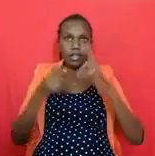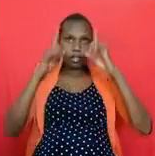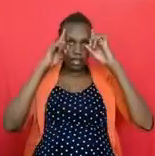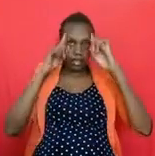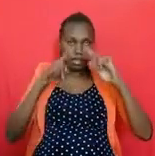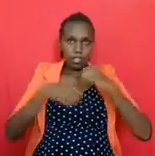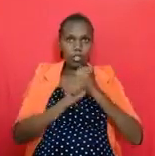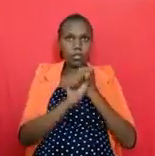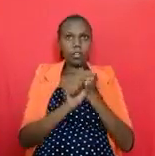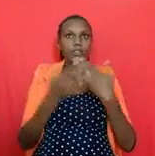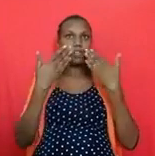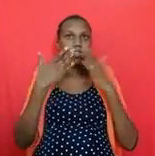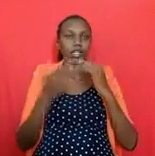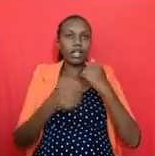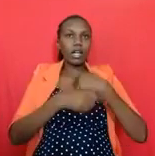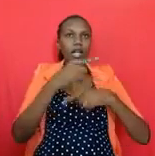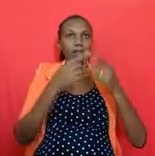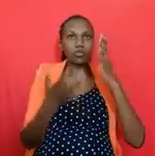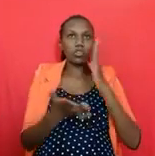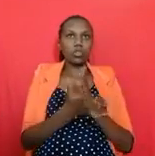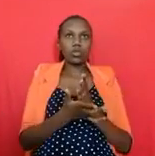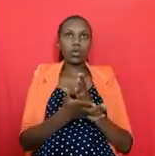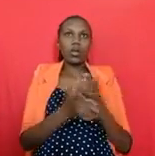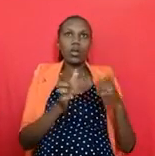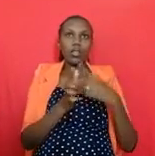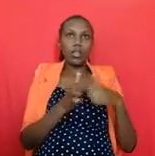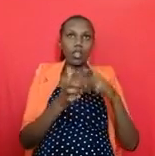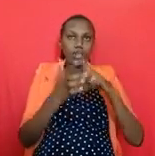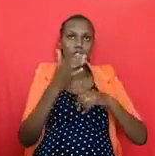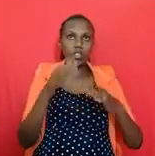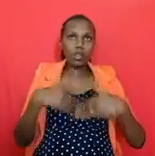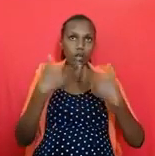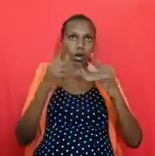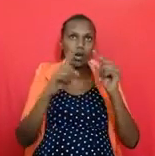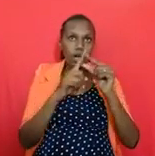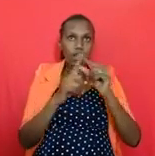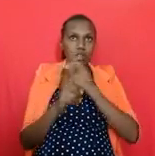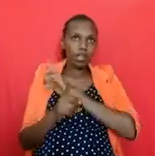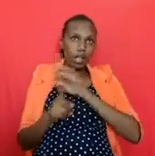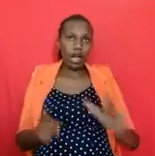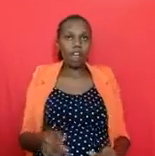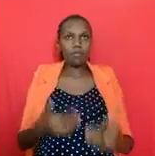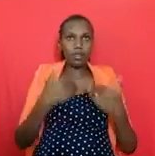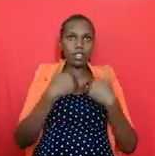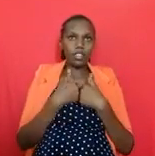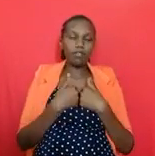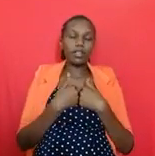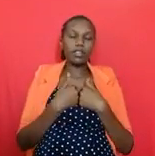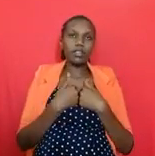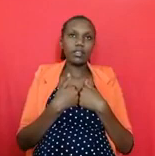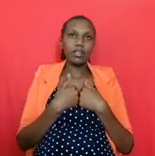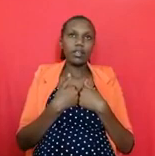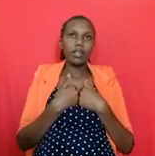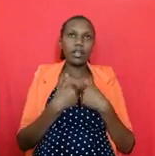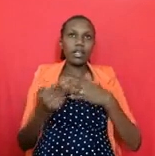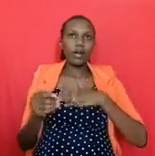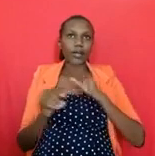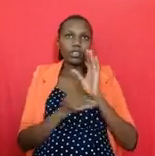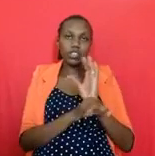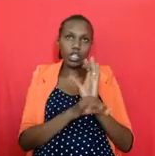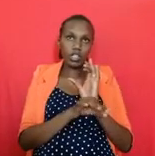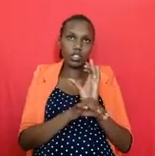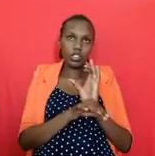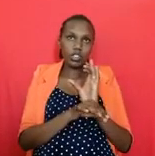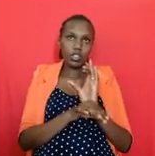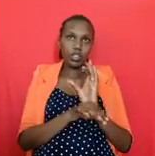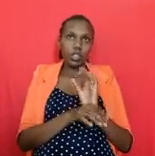tutuite makinyanire na kiugo kiria tuhetwo thiini wa mweri uyu thiini wa cathedral